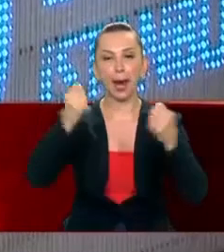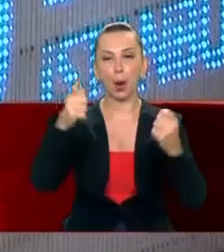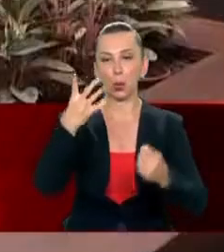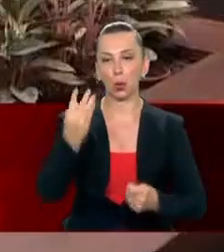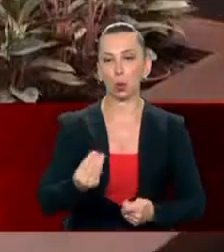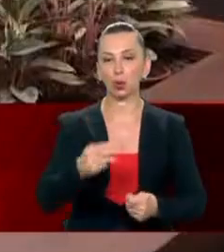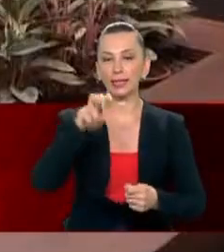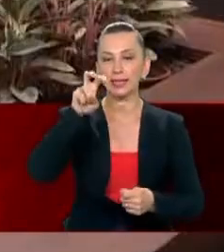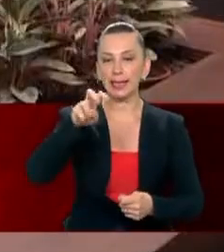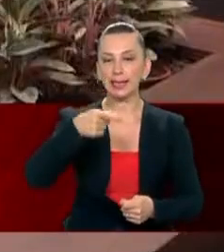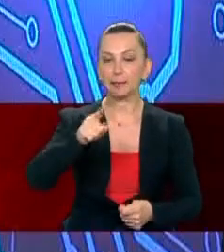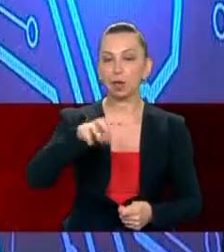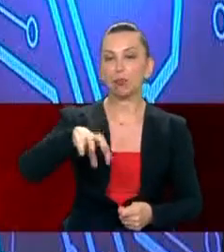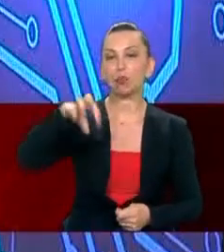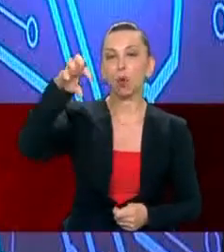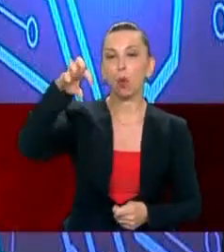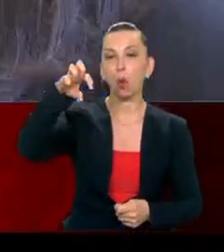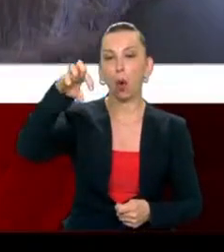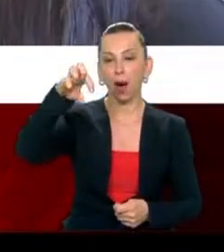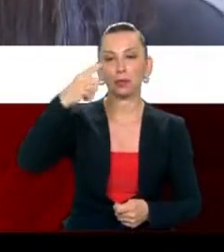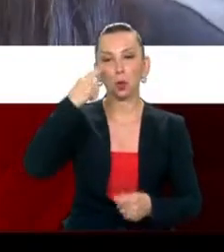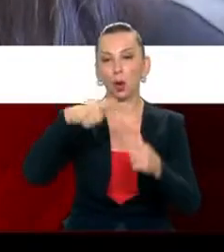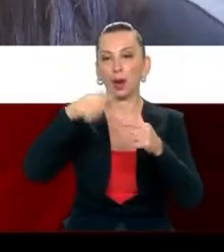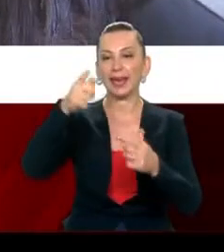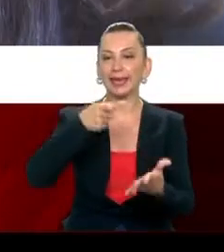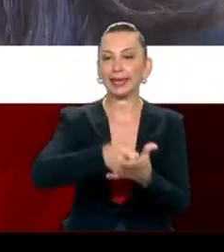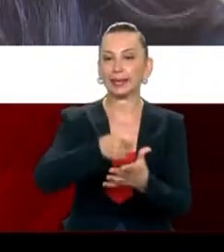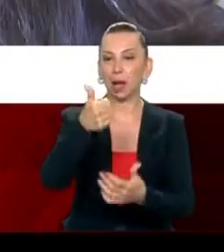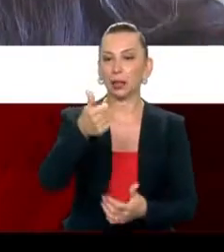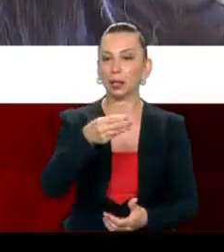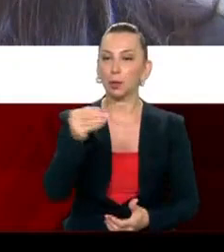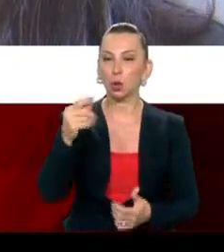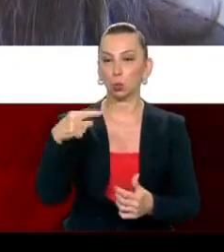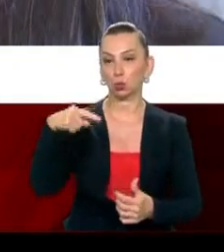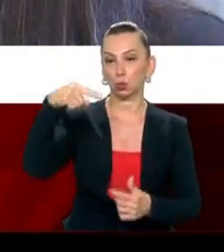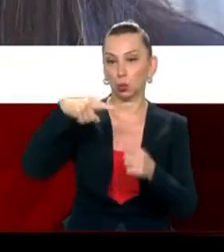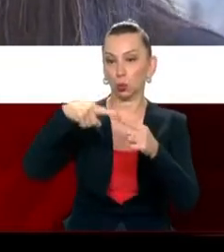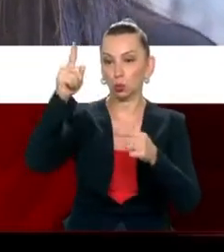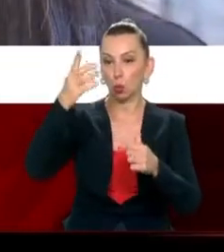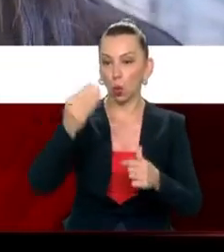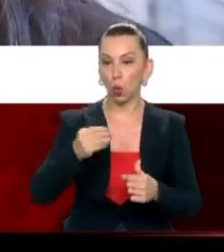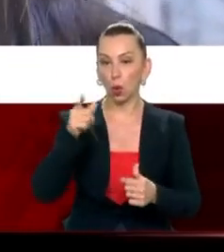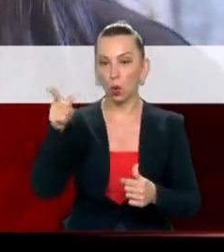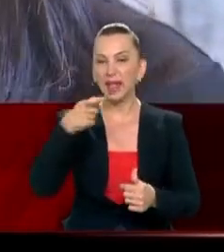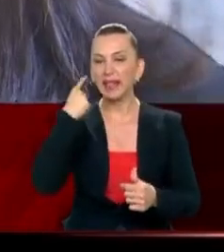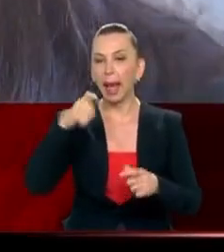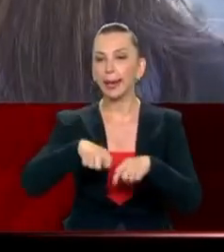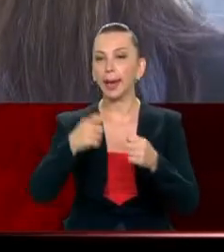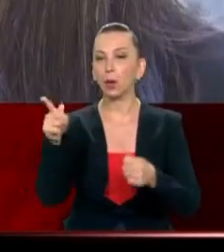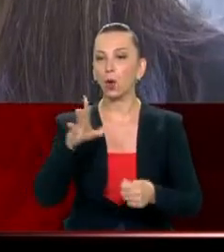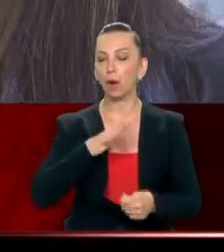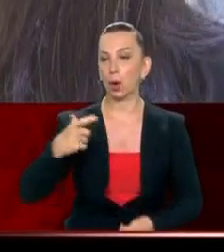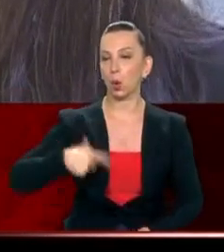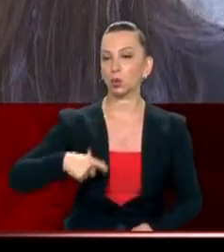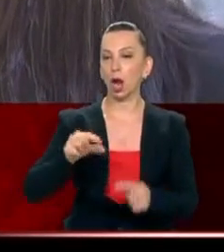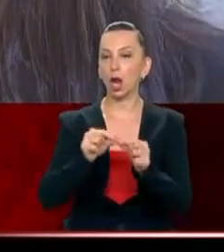ulaştı. 8000 puan sınırını aştı. Yatırımcı sayısı 6 milyonun üzerine çıkarak aslında o tarafta da tarihi rekor yaşanıyor.